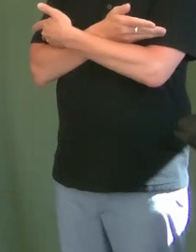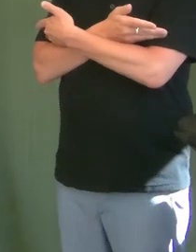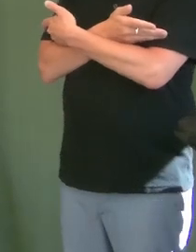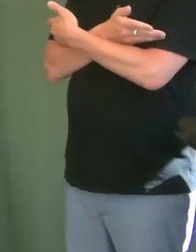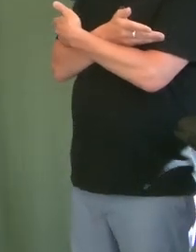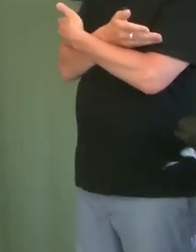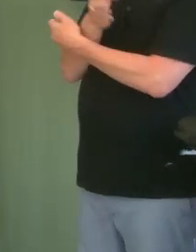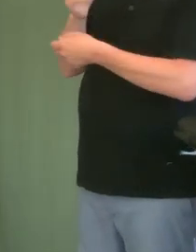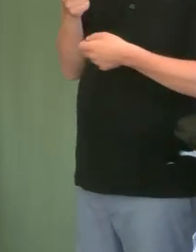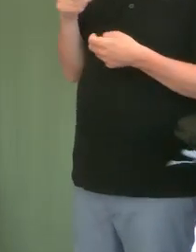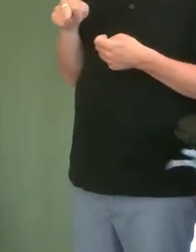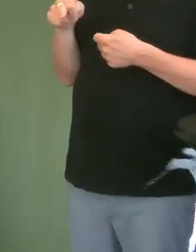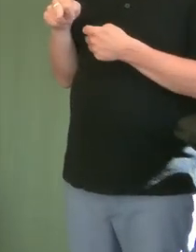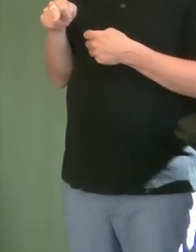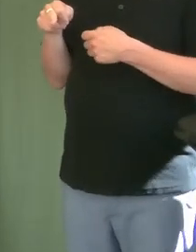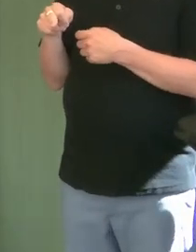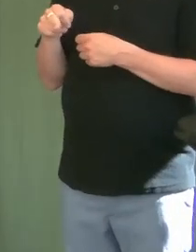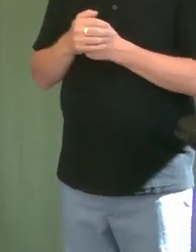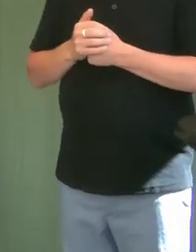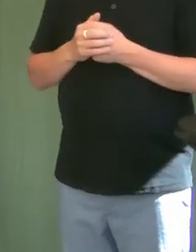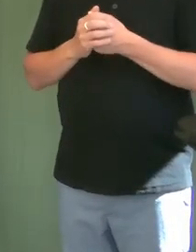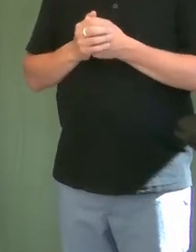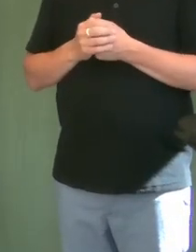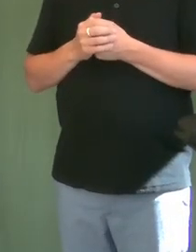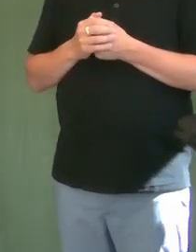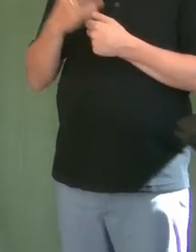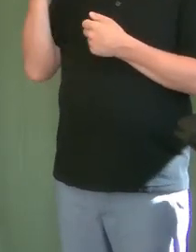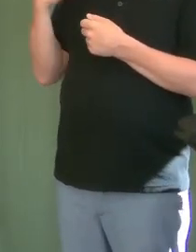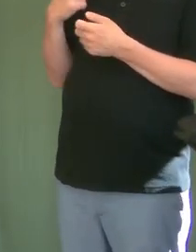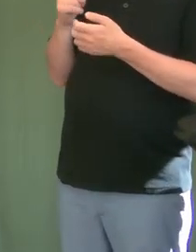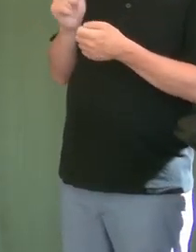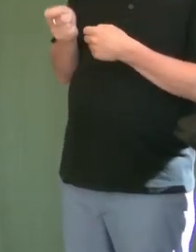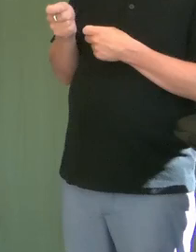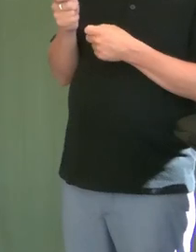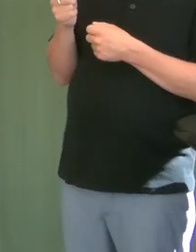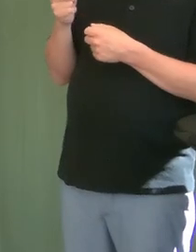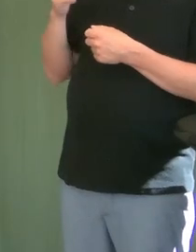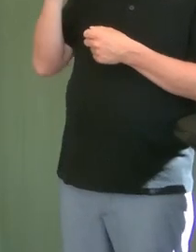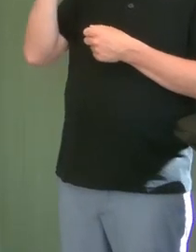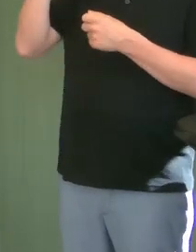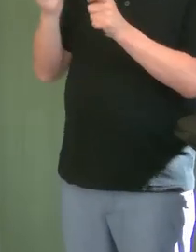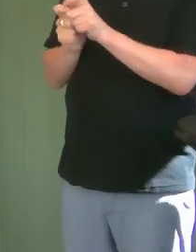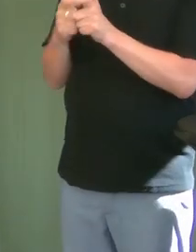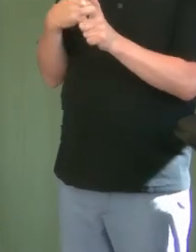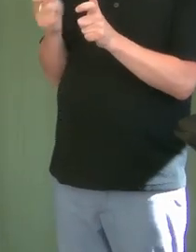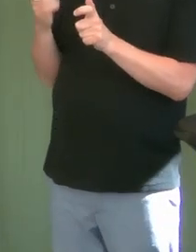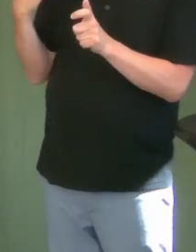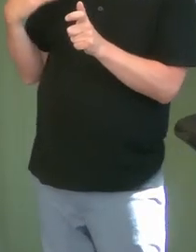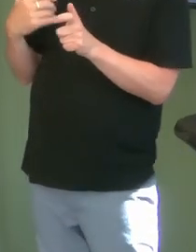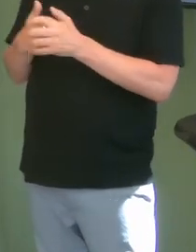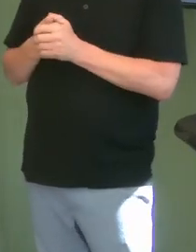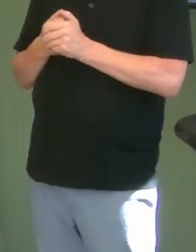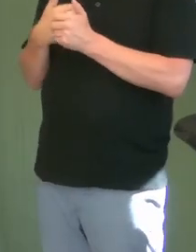Hallå, hallå. Jo, den är på. Jo, jag har tidigare varit ordförande i Svenska Uppfinnarföreningen och jag tänkte när vi har politikerna här, det vore roligt att höra. Vi är